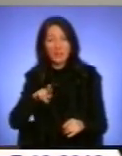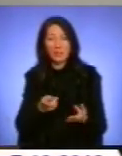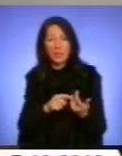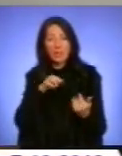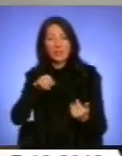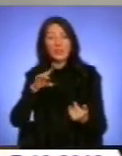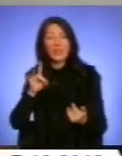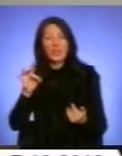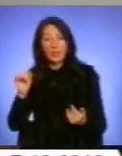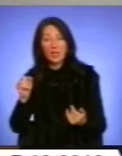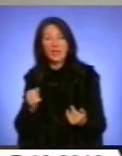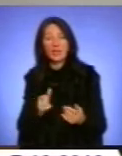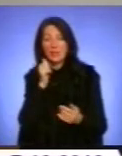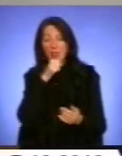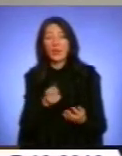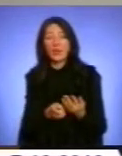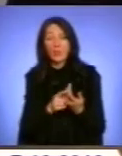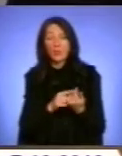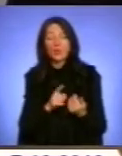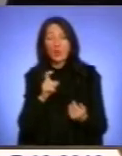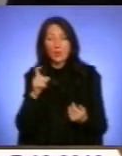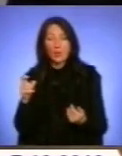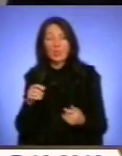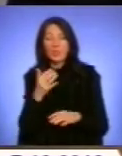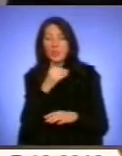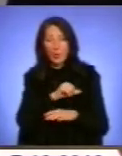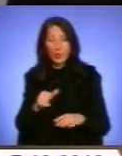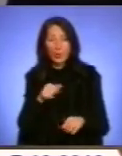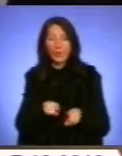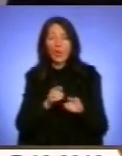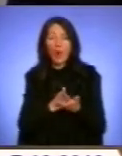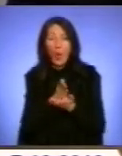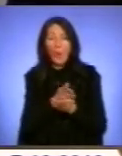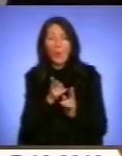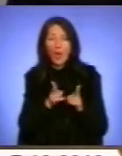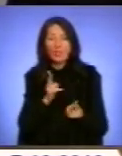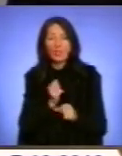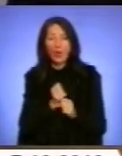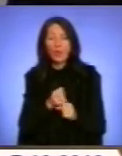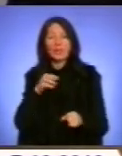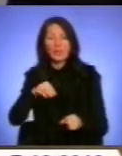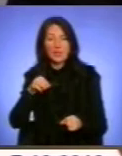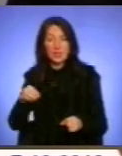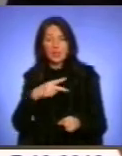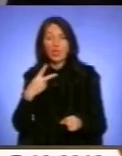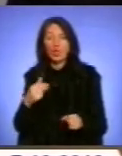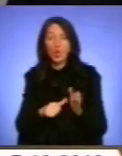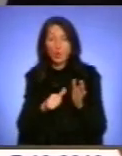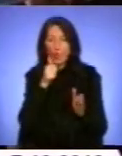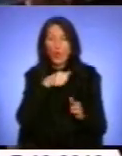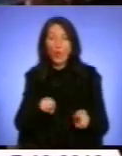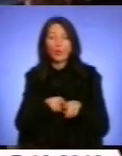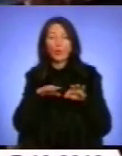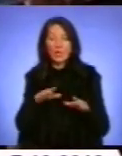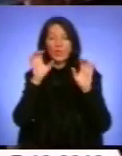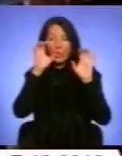за рік вимірюється сотнями. За кордоном таких операцій роблять тисячі. Із 2006 року таку діяльність закон